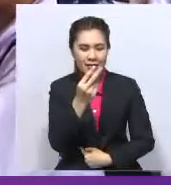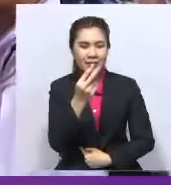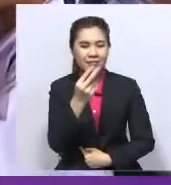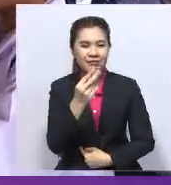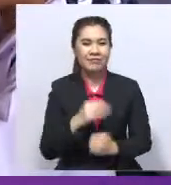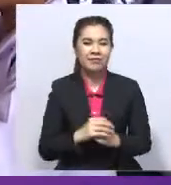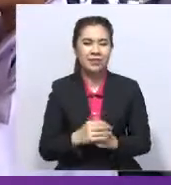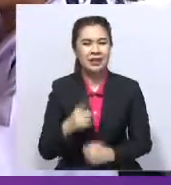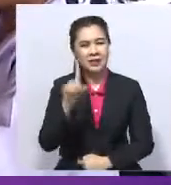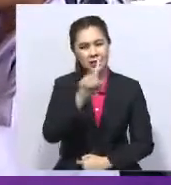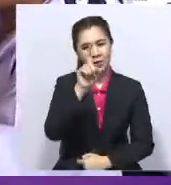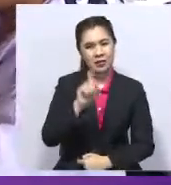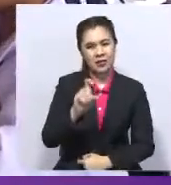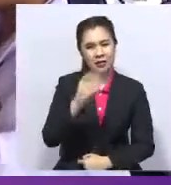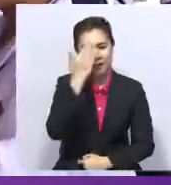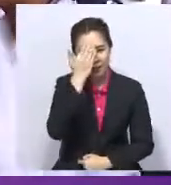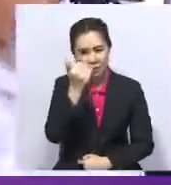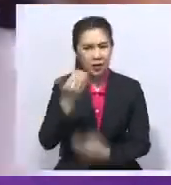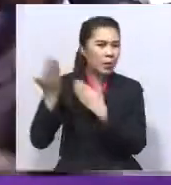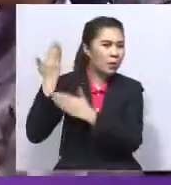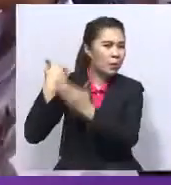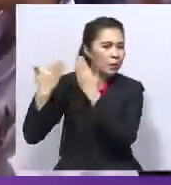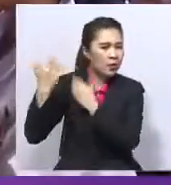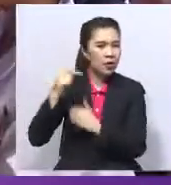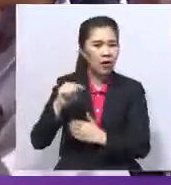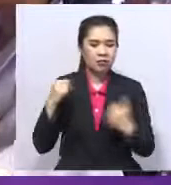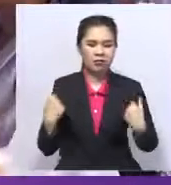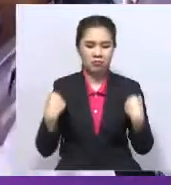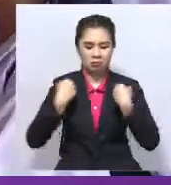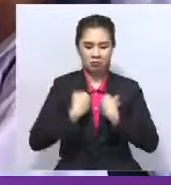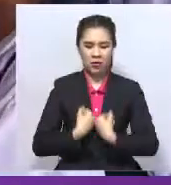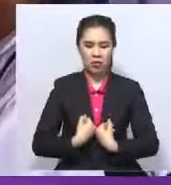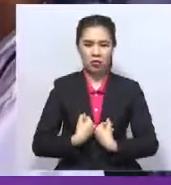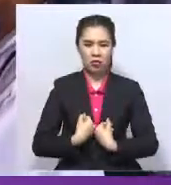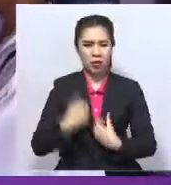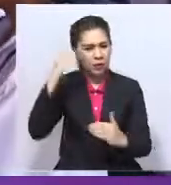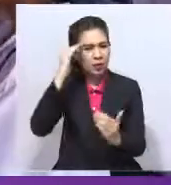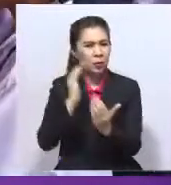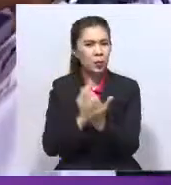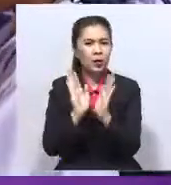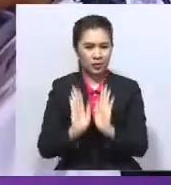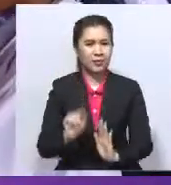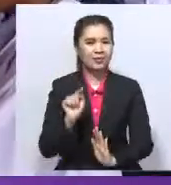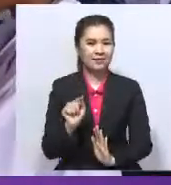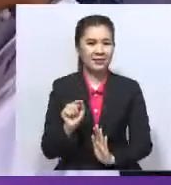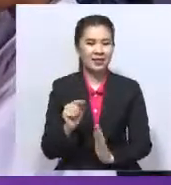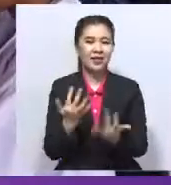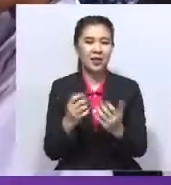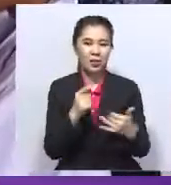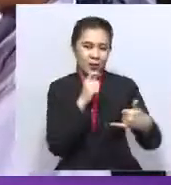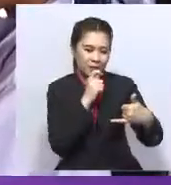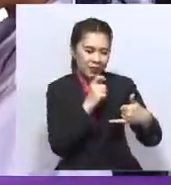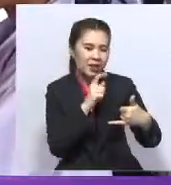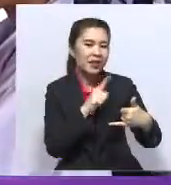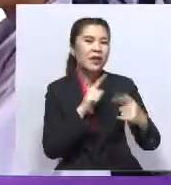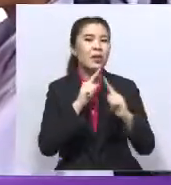างแล้วแล้วก็มีความสงสัยว่าเอ๊ะในสมัยโบราณนั้นนะครับทำไมถึงมีการแต่งกายด้วยชุดตำรวจแบบนี้เดี๋ยวเราลองไปคุยกับคุณตำรวจถึง